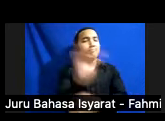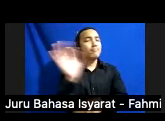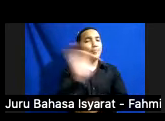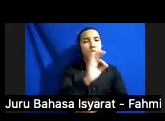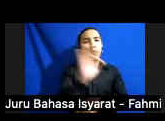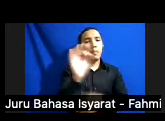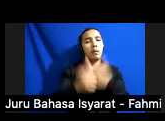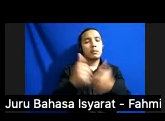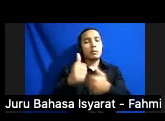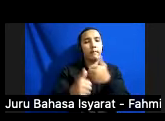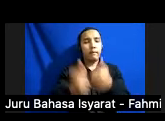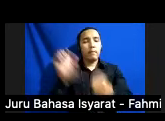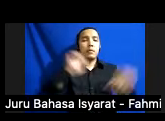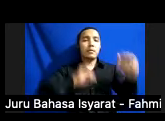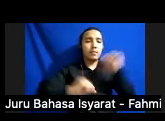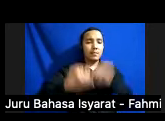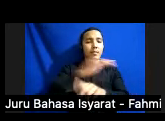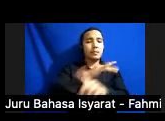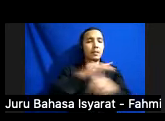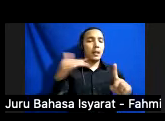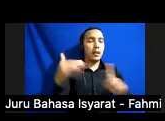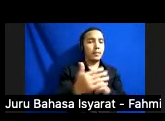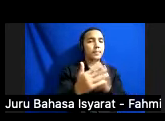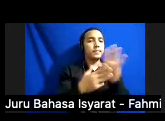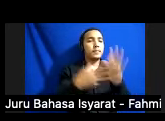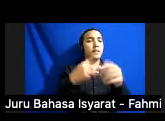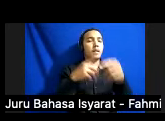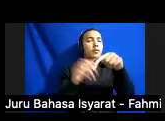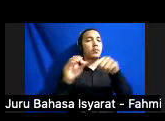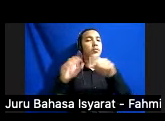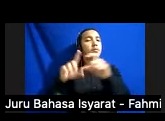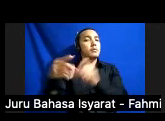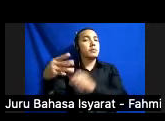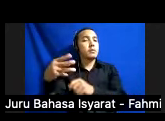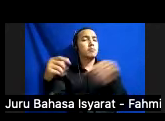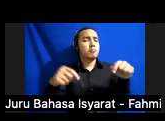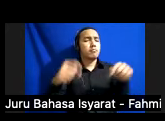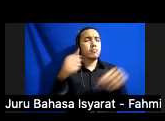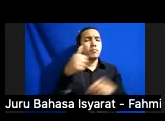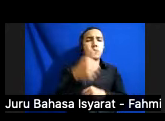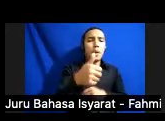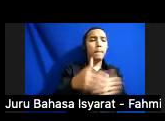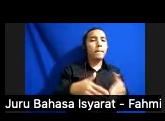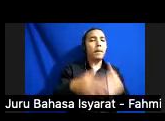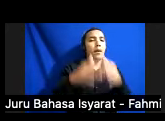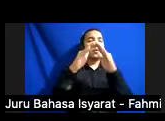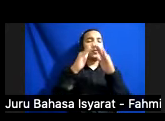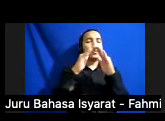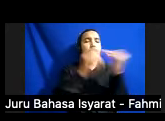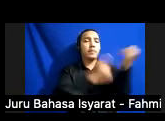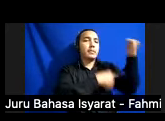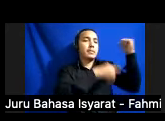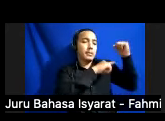ini juga membangun kapasitas dan agensi mereka untuk turut serta menyampaikan aspirasi dan kebutuhan kolektif akan ruang